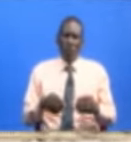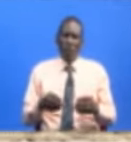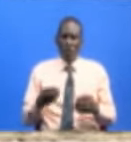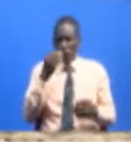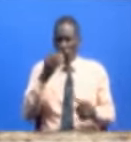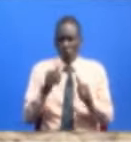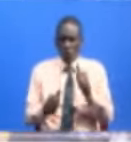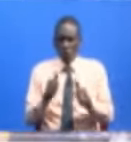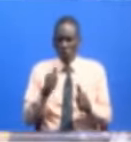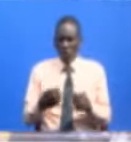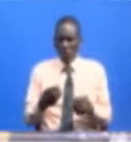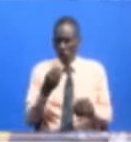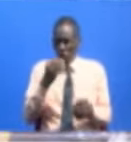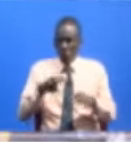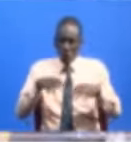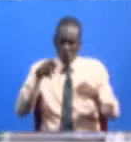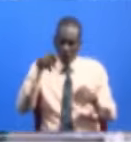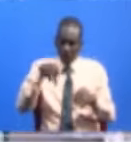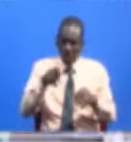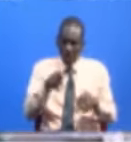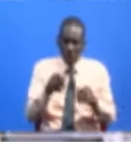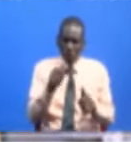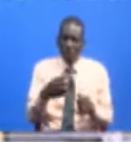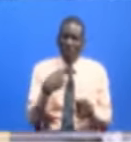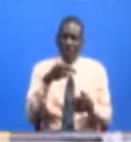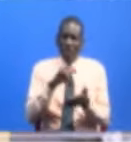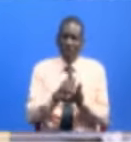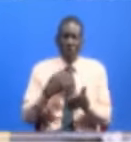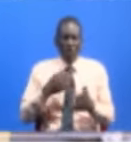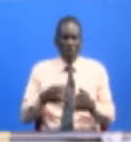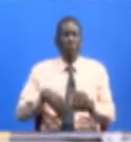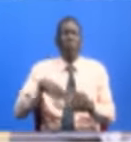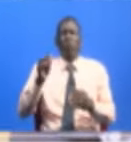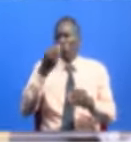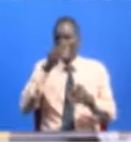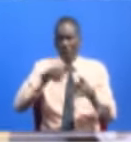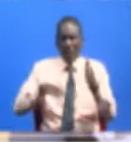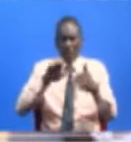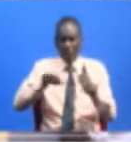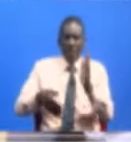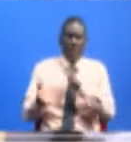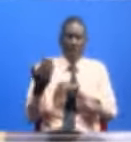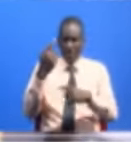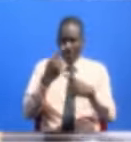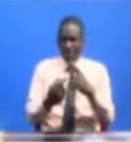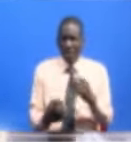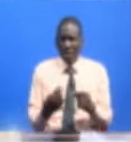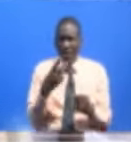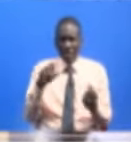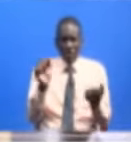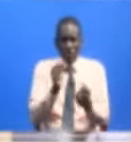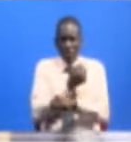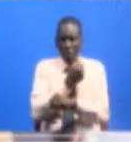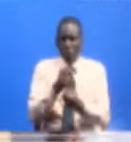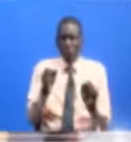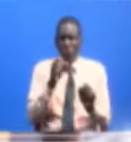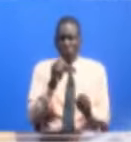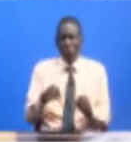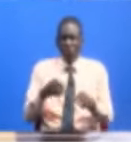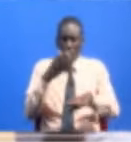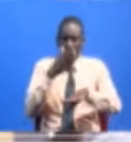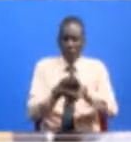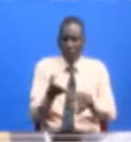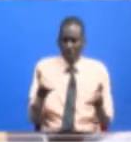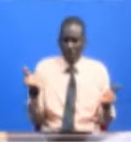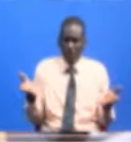amesema ati tutakuwa na chakula kingi kuliko last year. Ninaona it is impossible. Kwanza